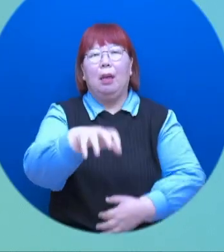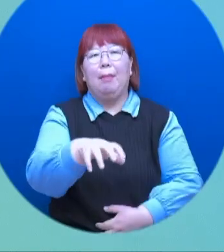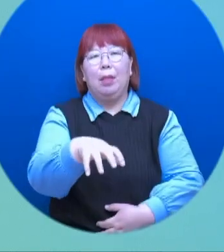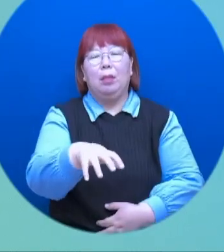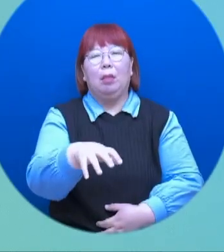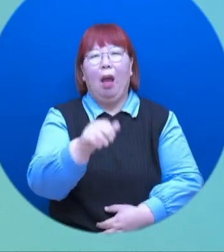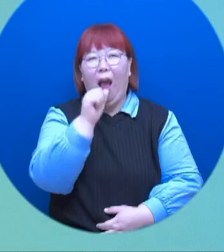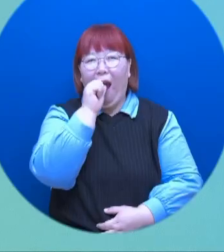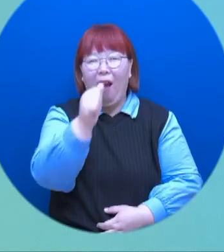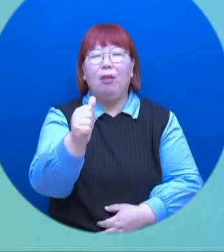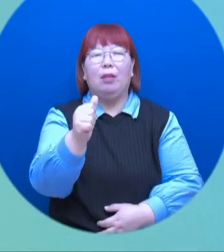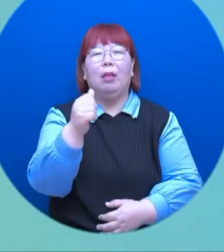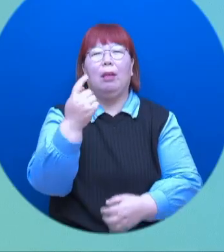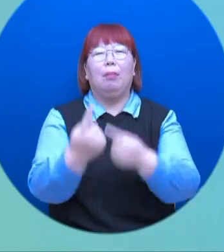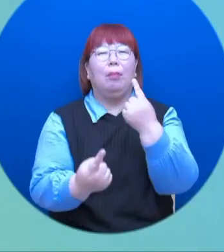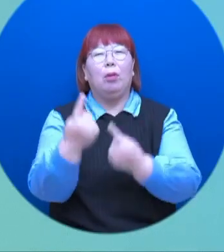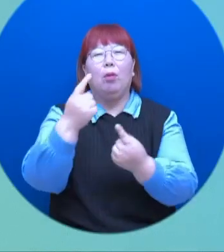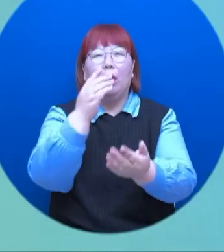비교하지 마세요.